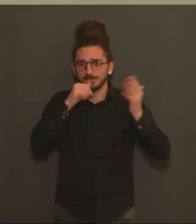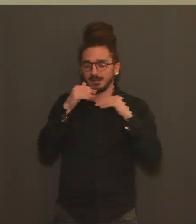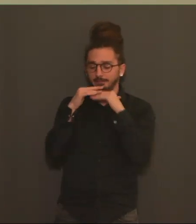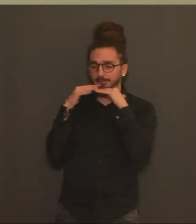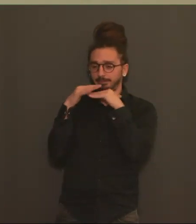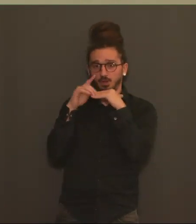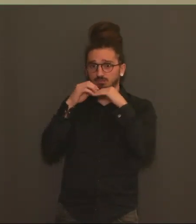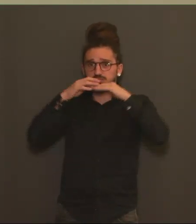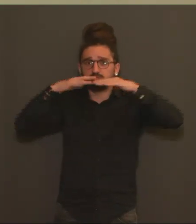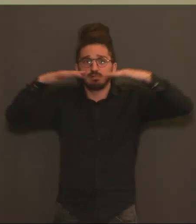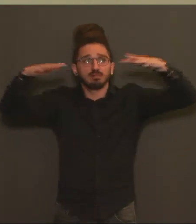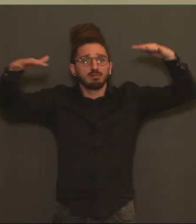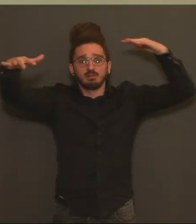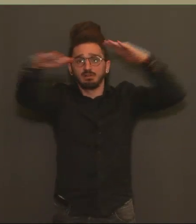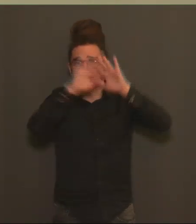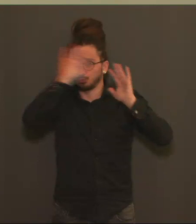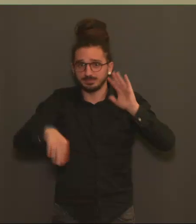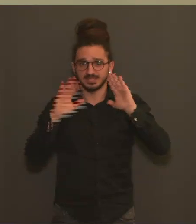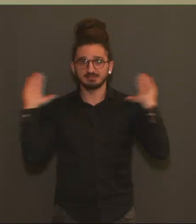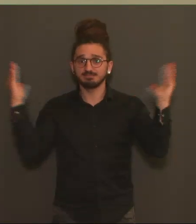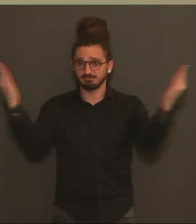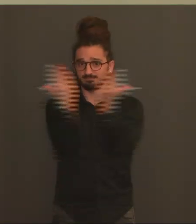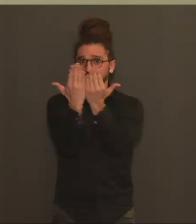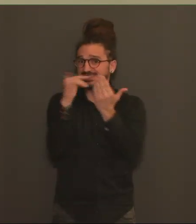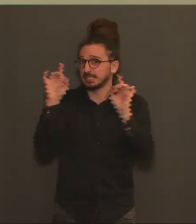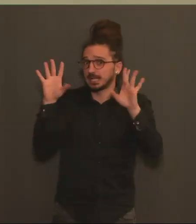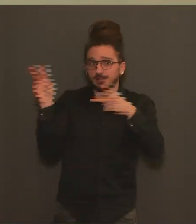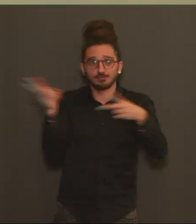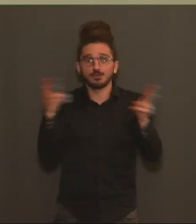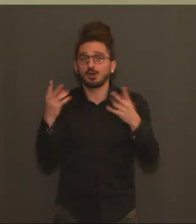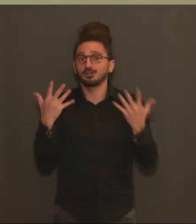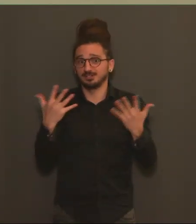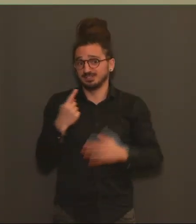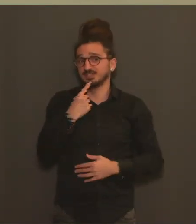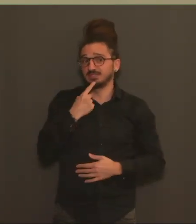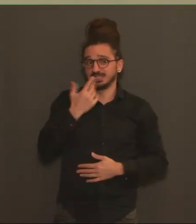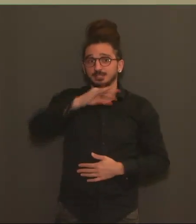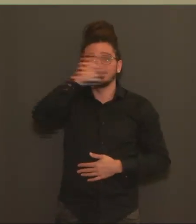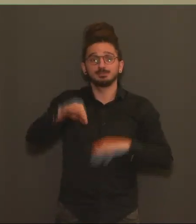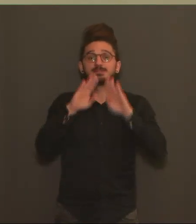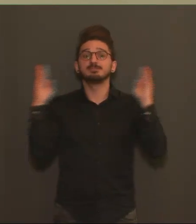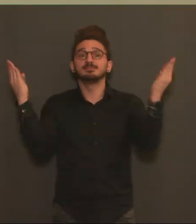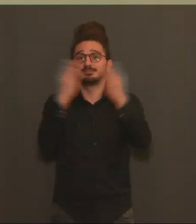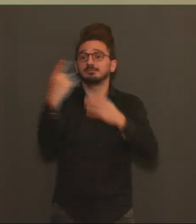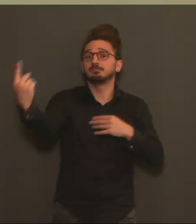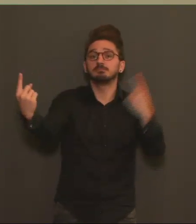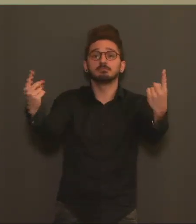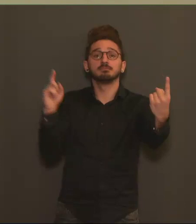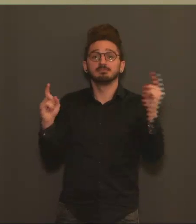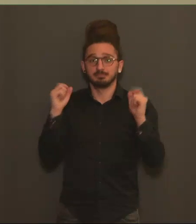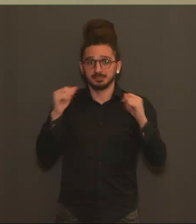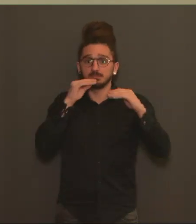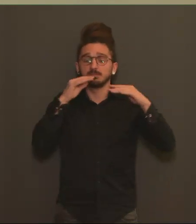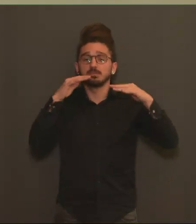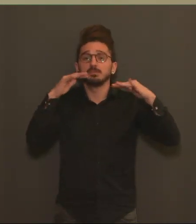globalement, l'entièreté de l'espace aérique de la pièce peut alors être un vecteur et devenir contagieux.